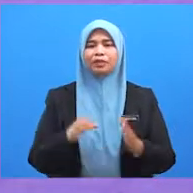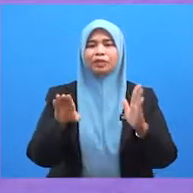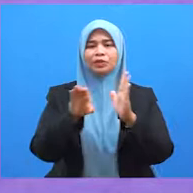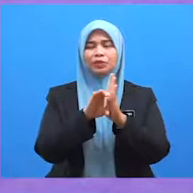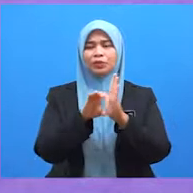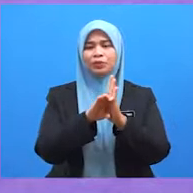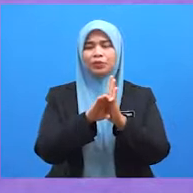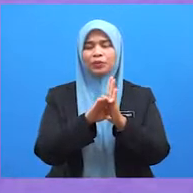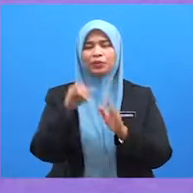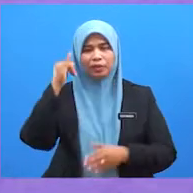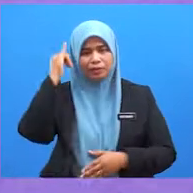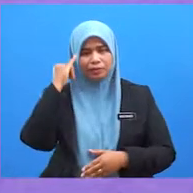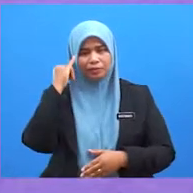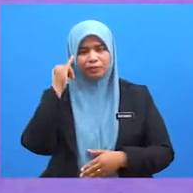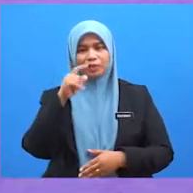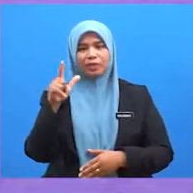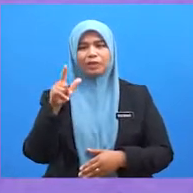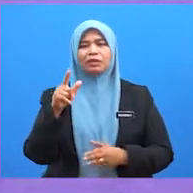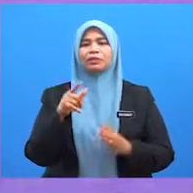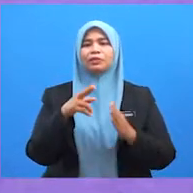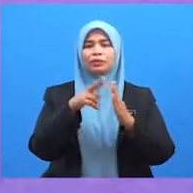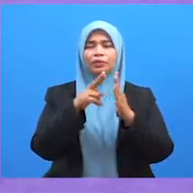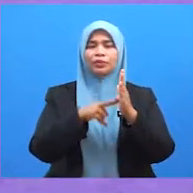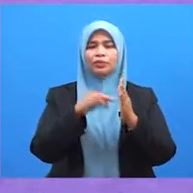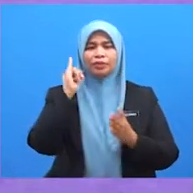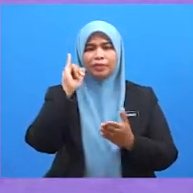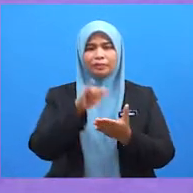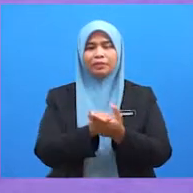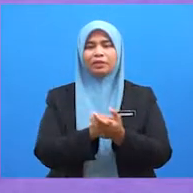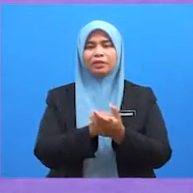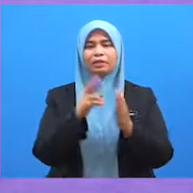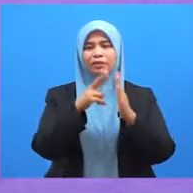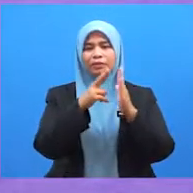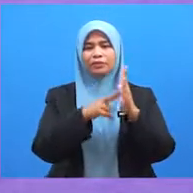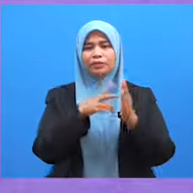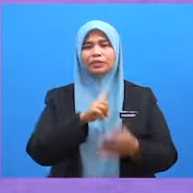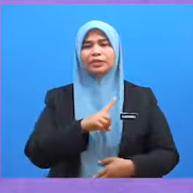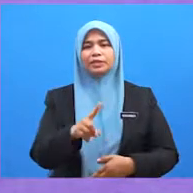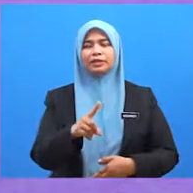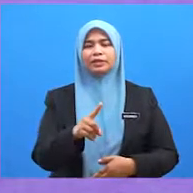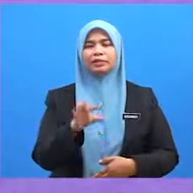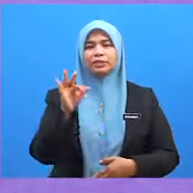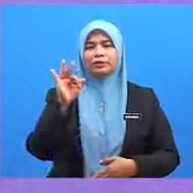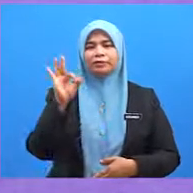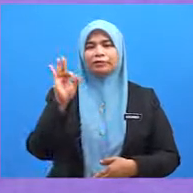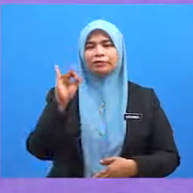Ain terdiri daripada rukun iman, rukun Islam, fiqah, ibadat dan